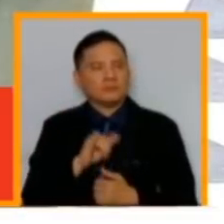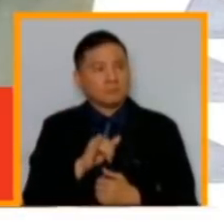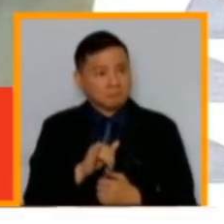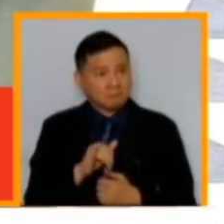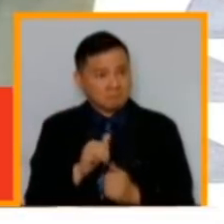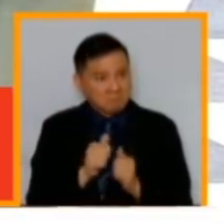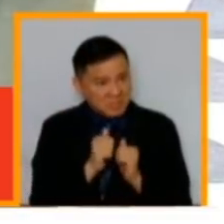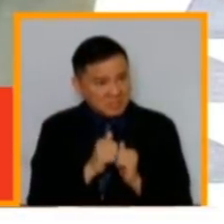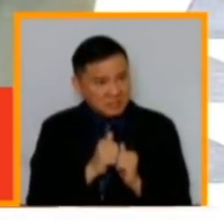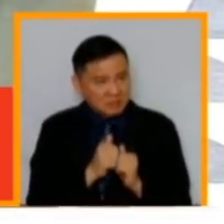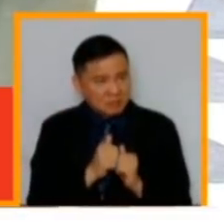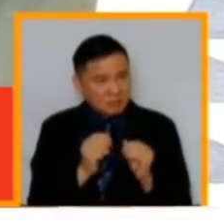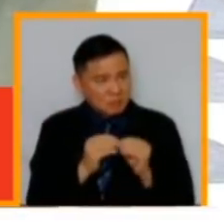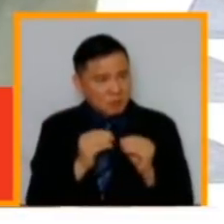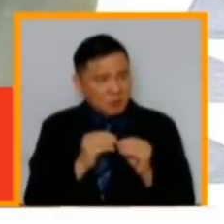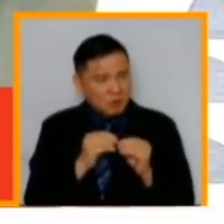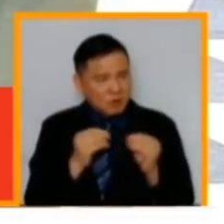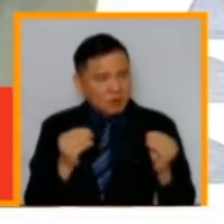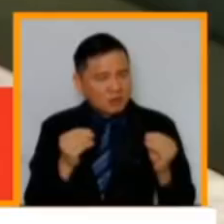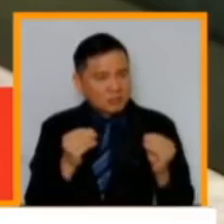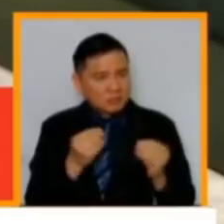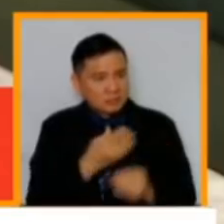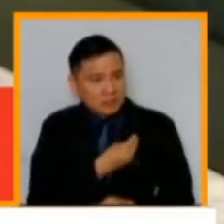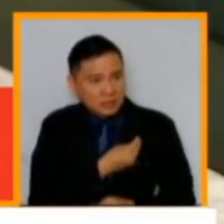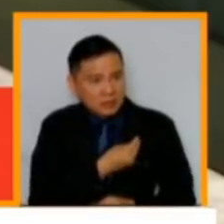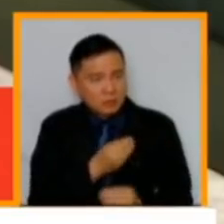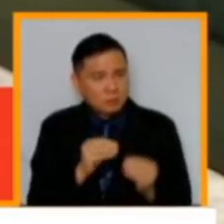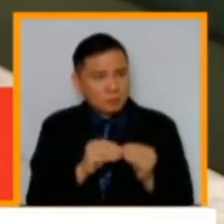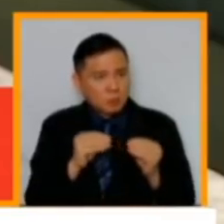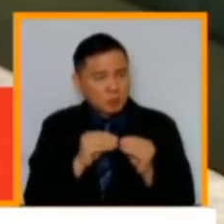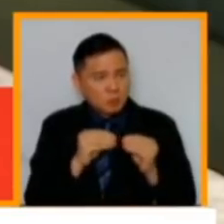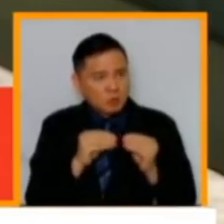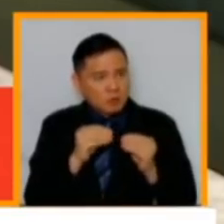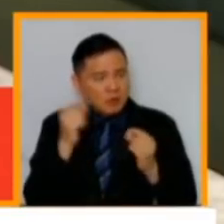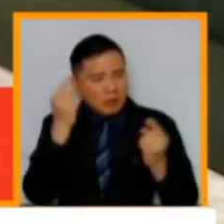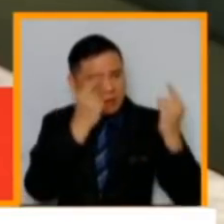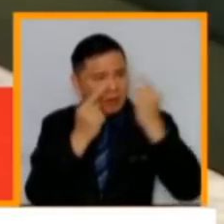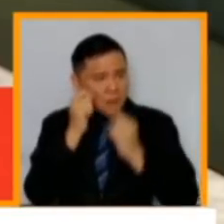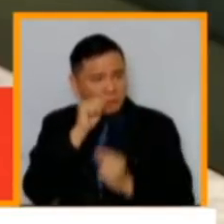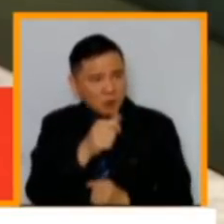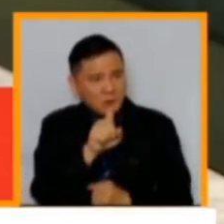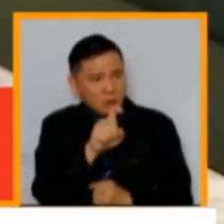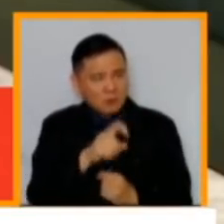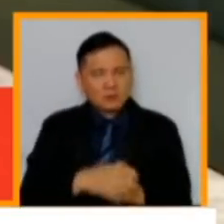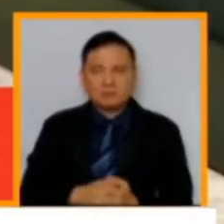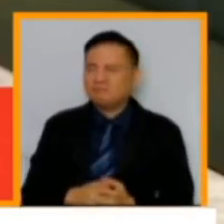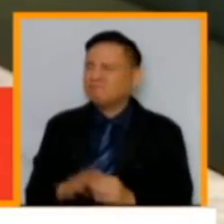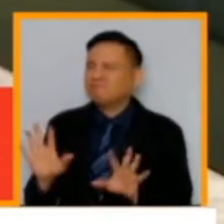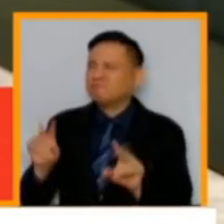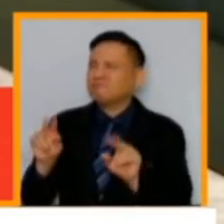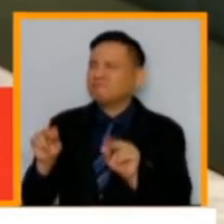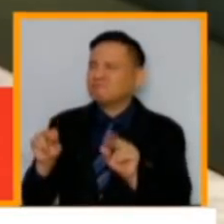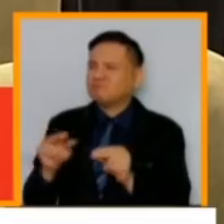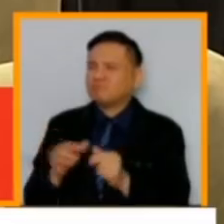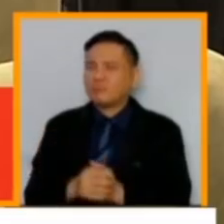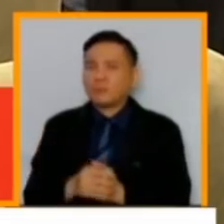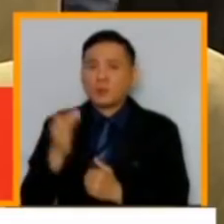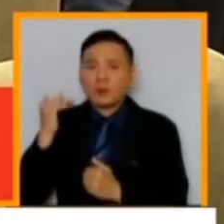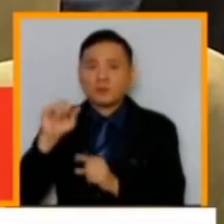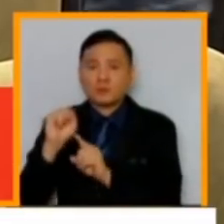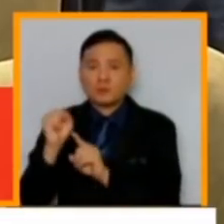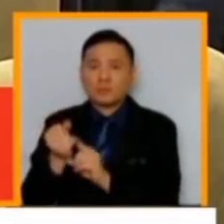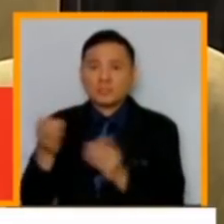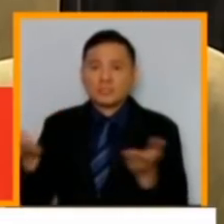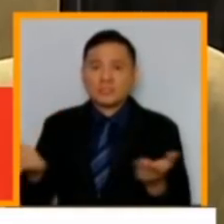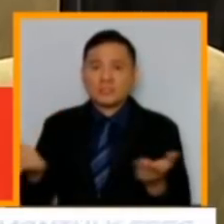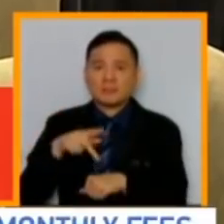mangamba bukas? Hindi po. Ang kinaiba naman talaga nito, yung sitwasyon natin ngayon, yung